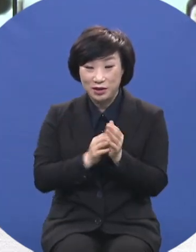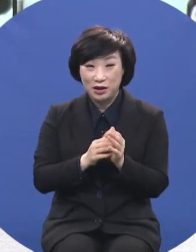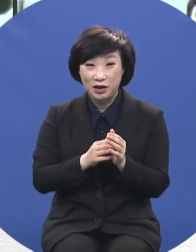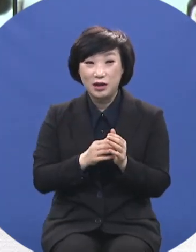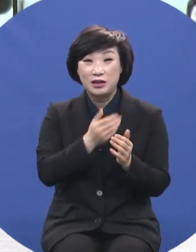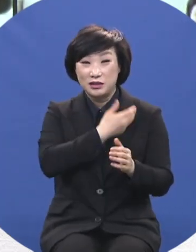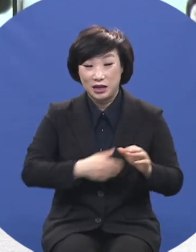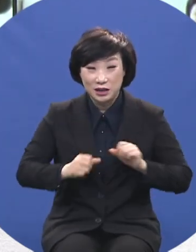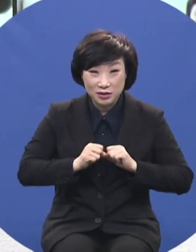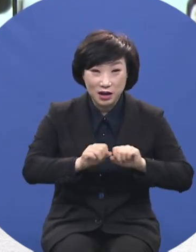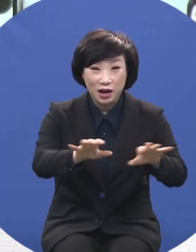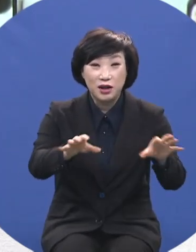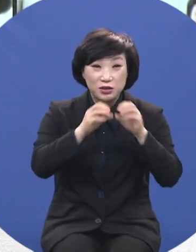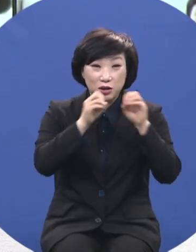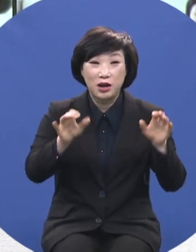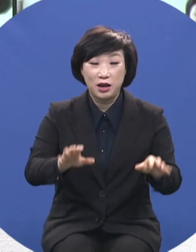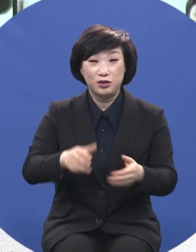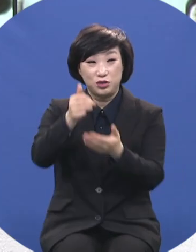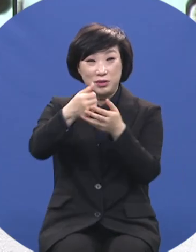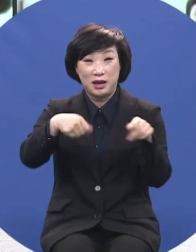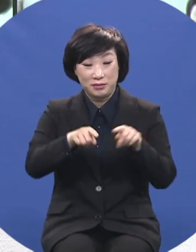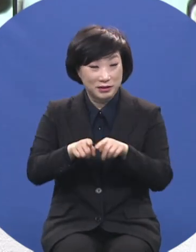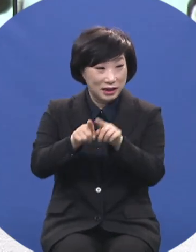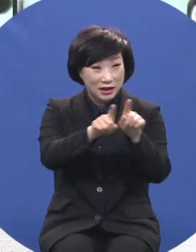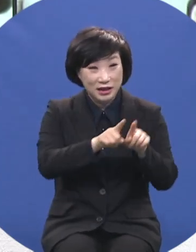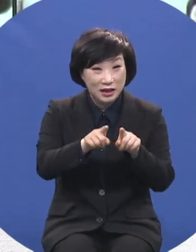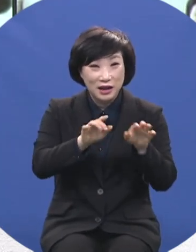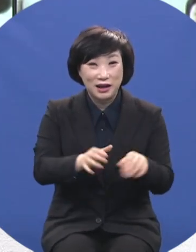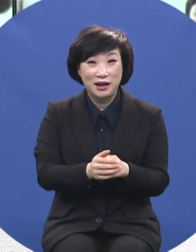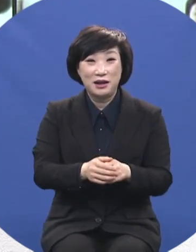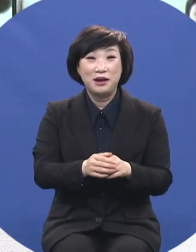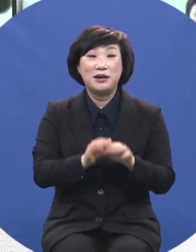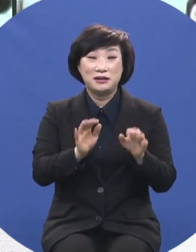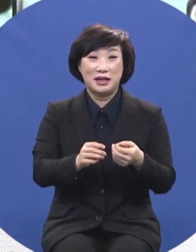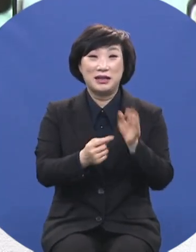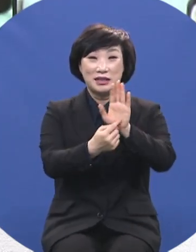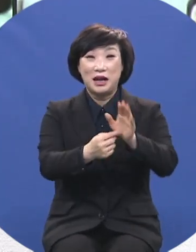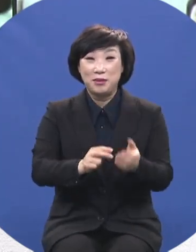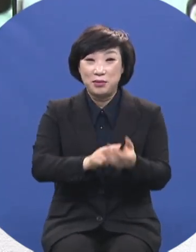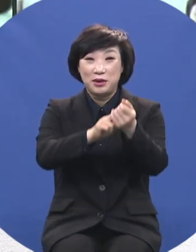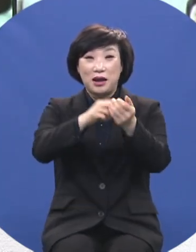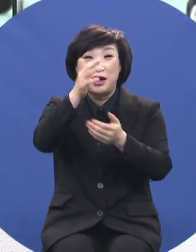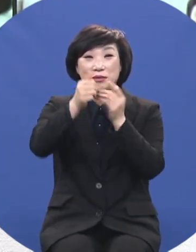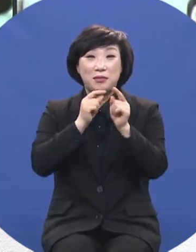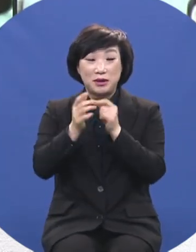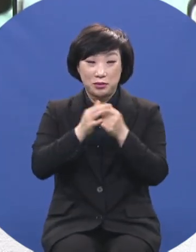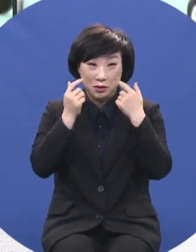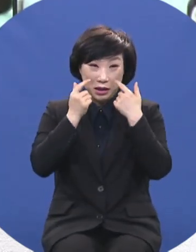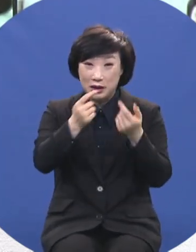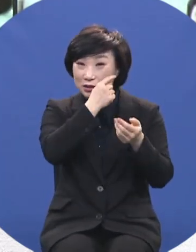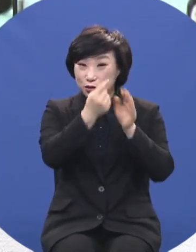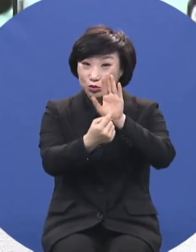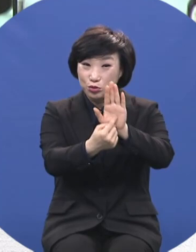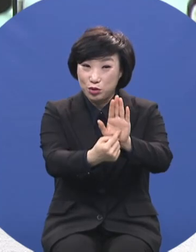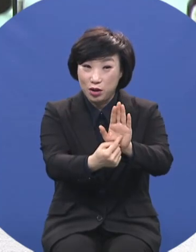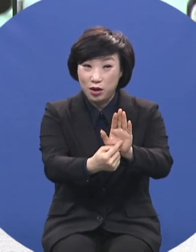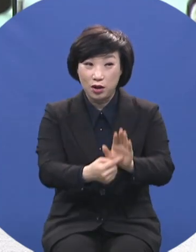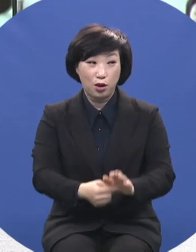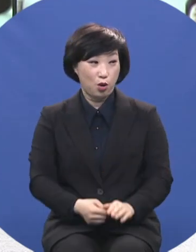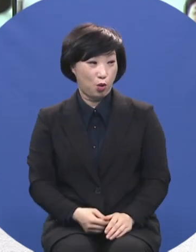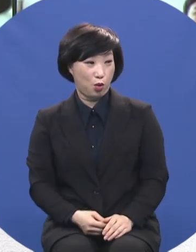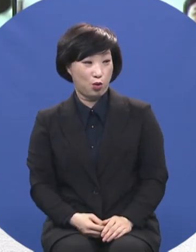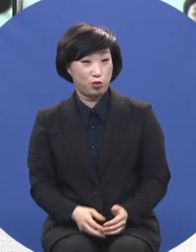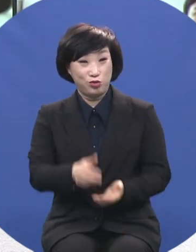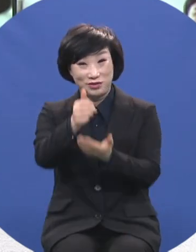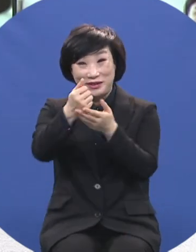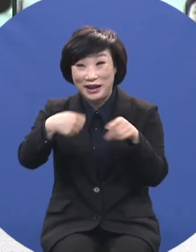전파할세 주께서 함께하사 그 따르는 표적으로 말씀을 확실하게 증거하시니라. 주께서